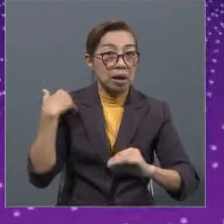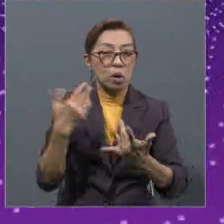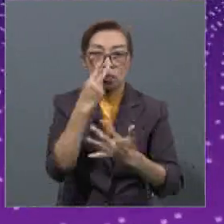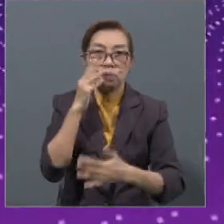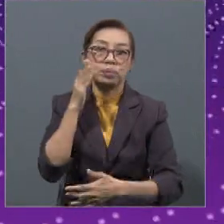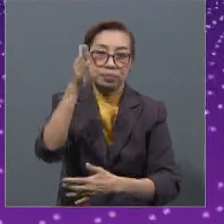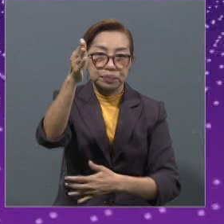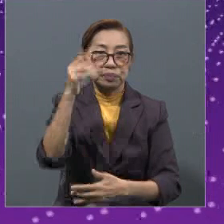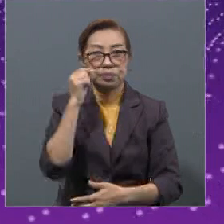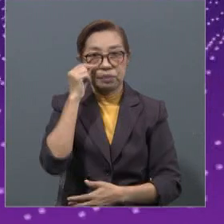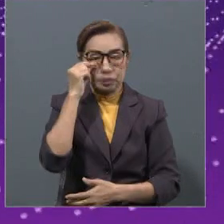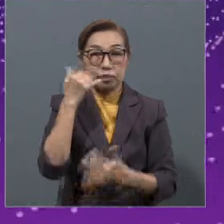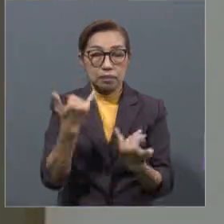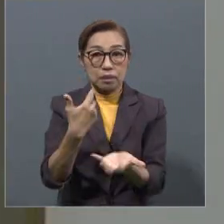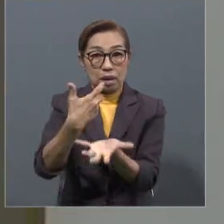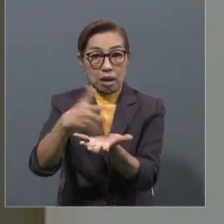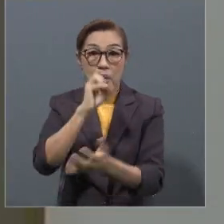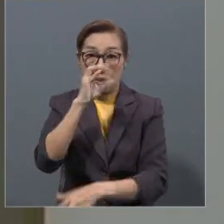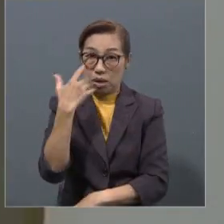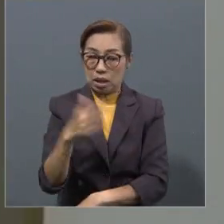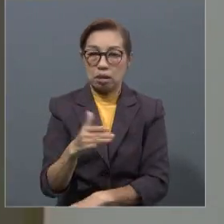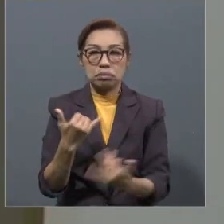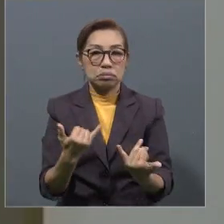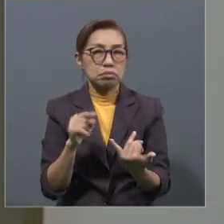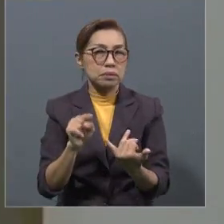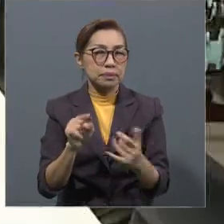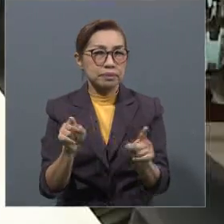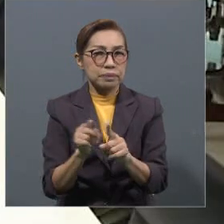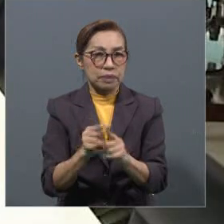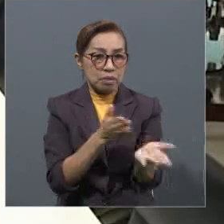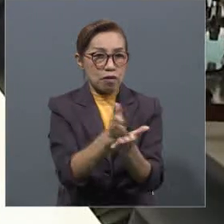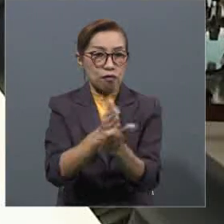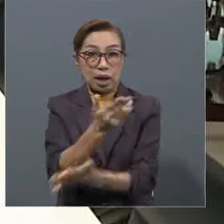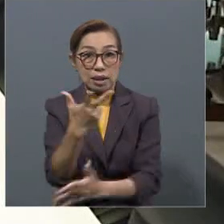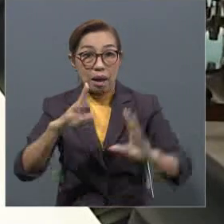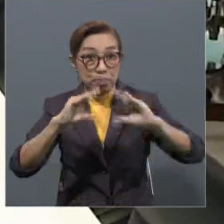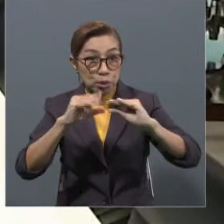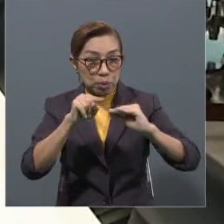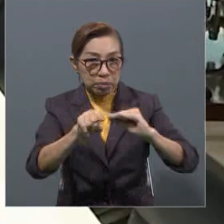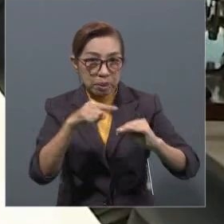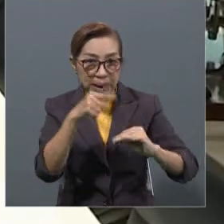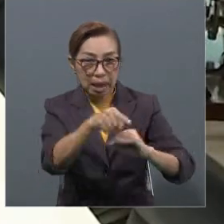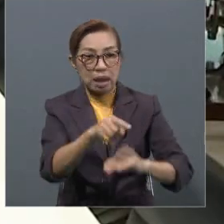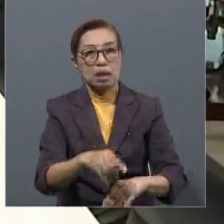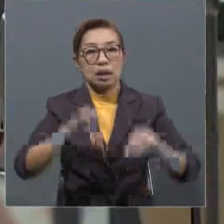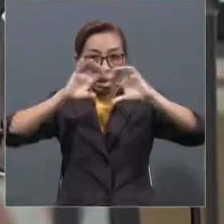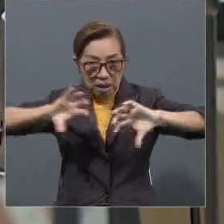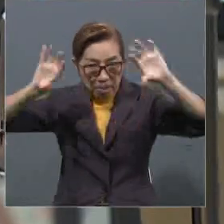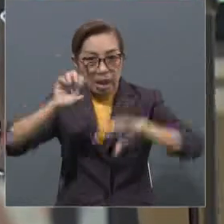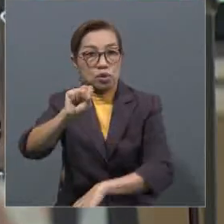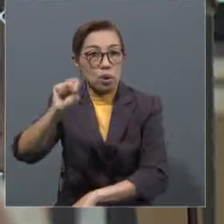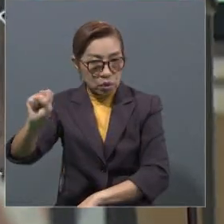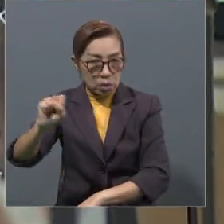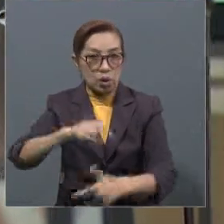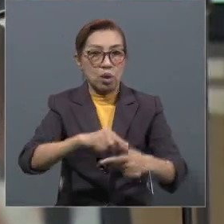ต่อไปนะคะทีนี้อย่างที่บอกคุณผู้ชมนะคะว่าการหารือ 3ฝ่ายซึ่งประกอบไปด้วยสสรัฐบาล